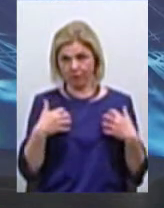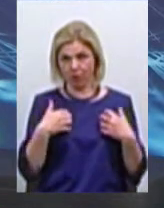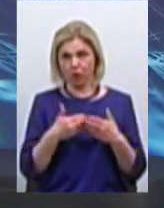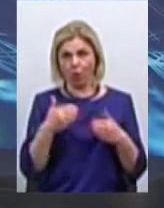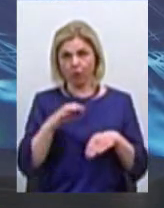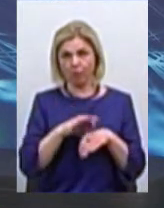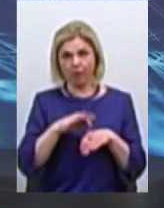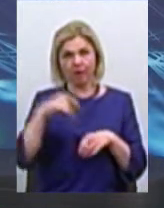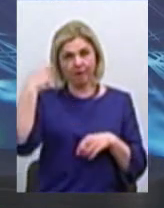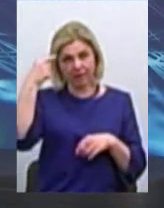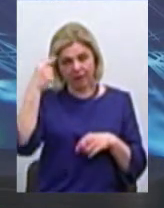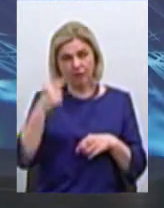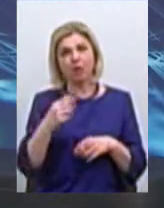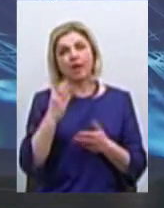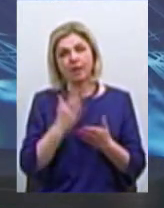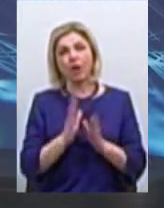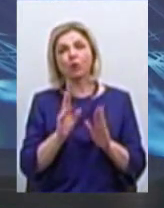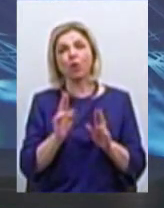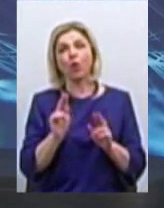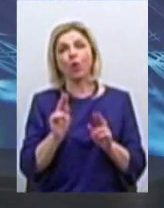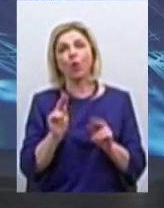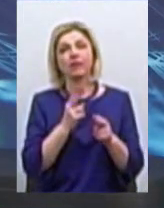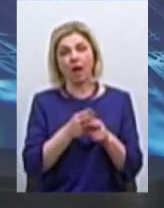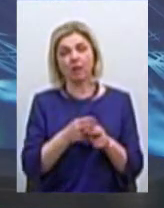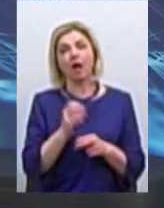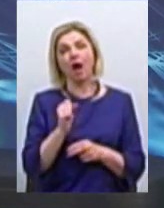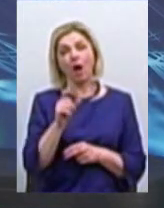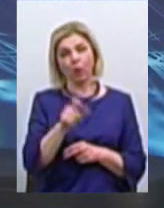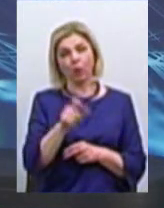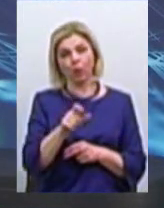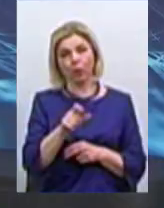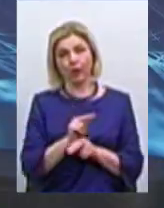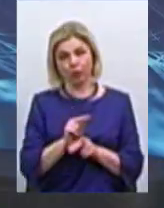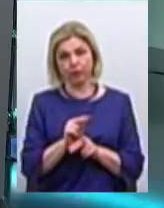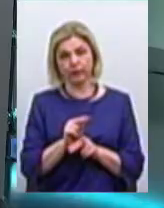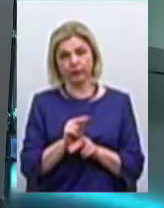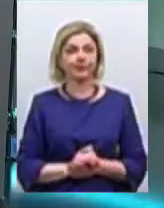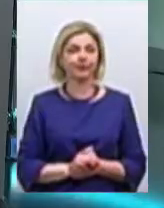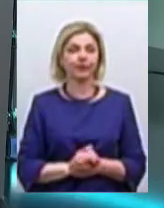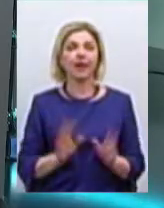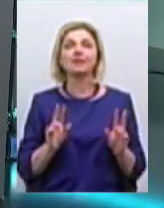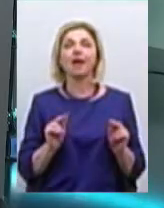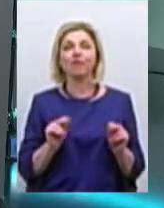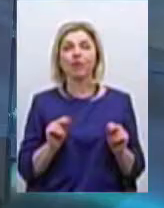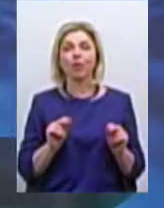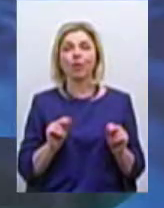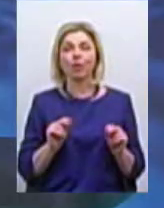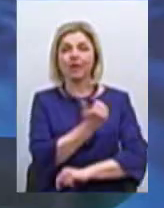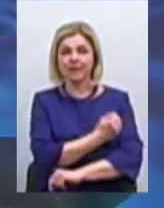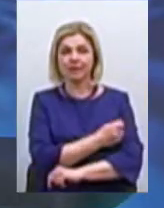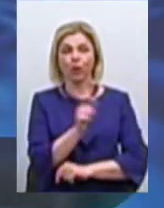профілактика. Але людей лікують. Слава Богу, вакцинація людей,